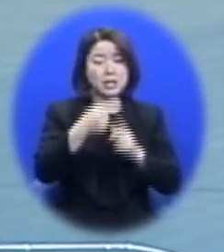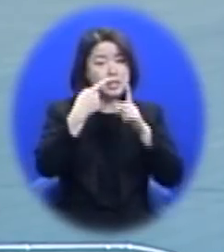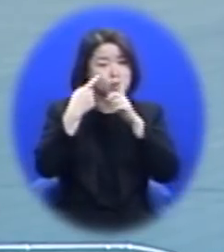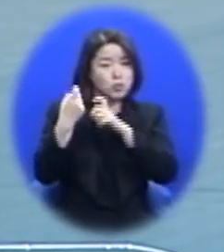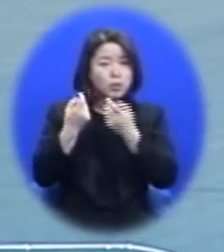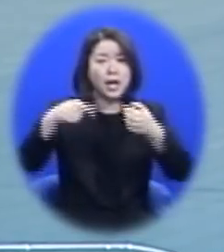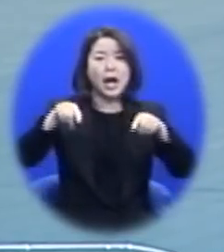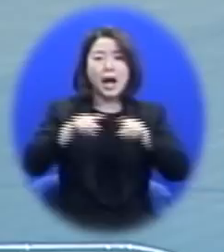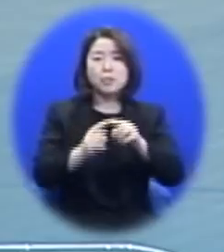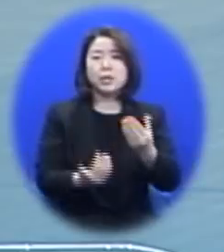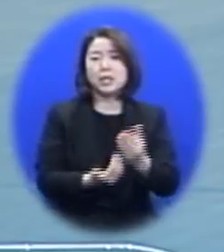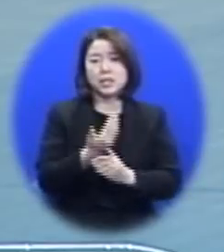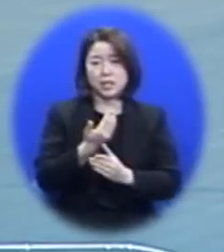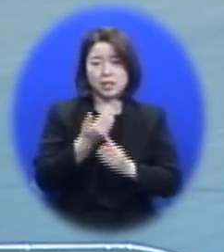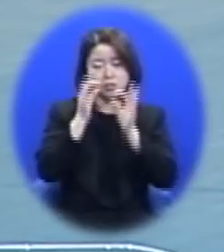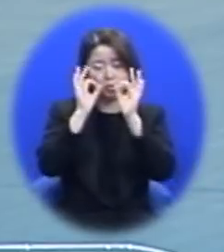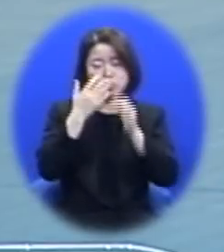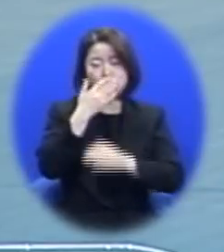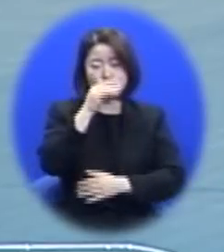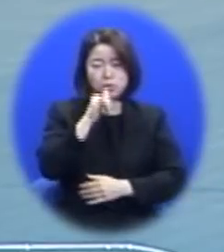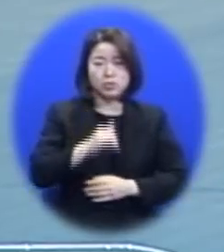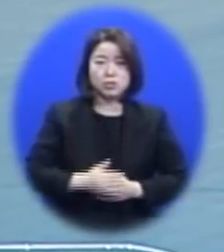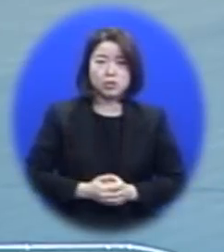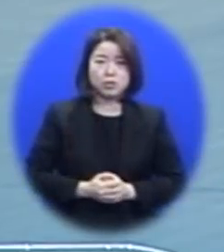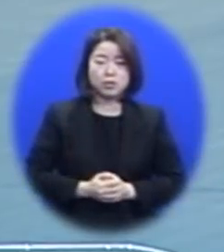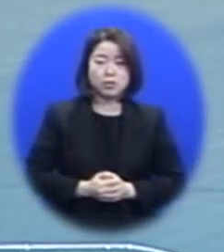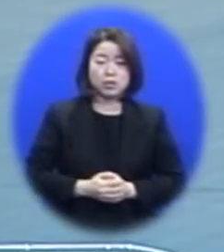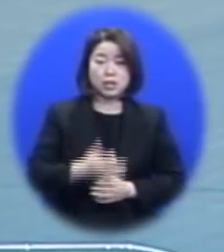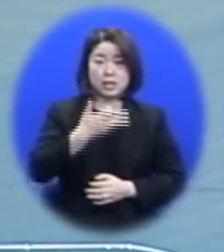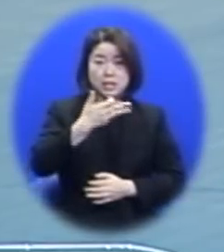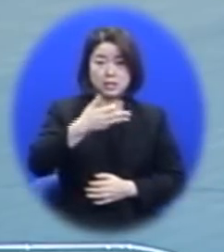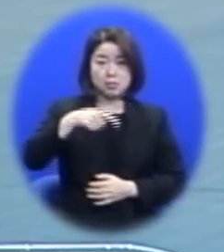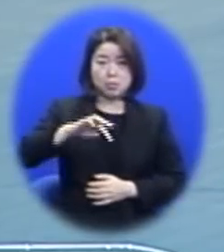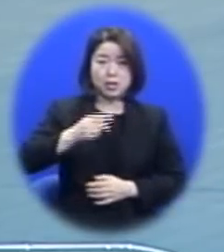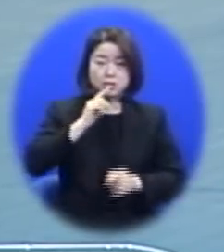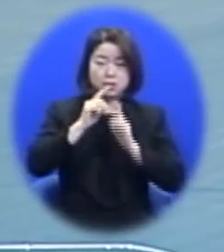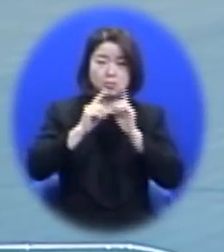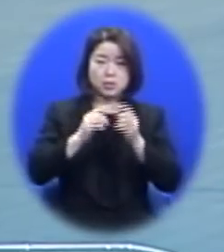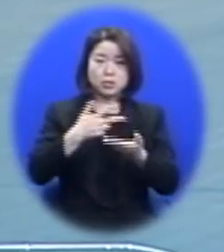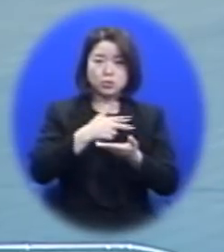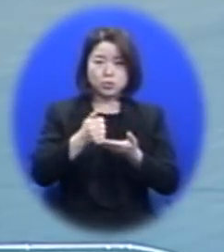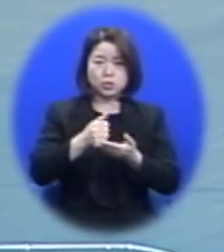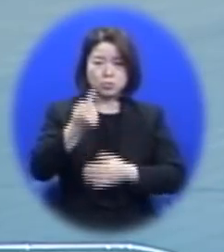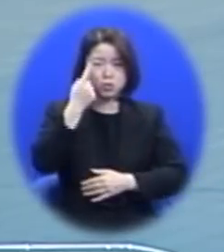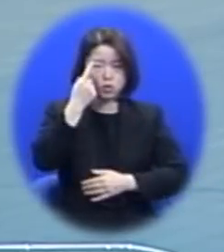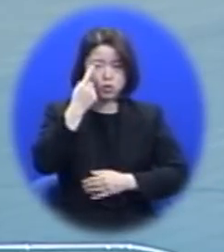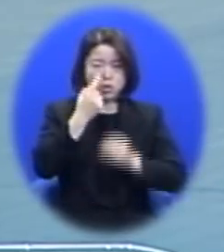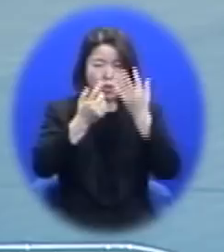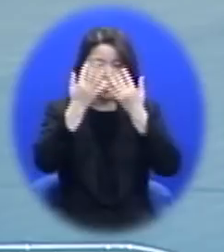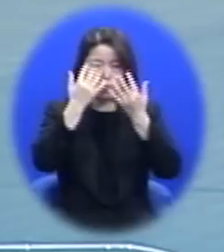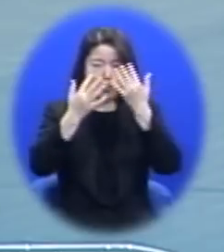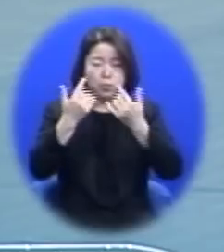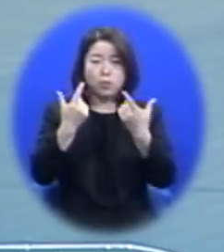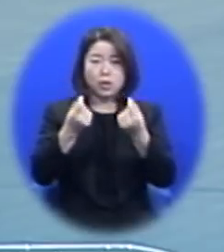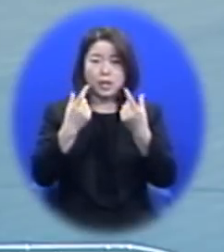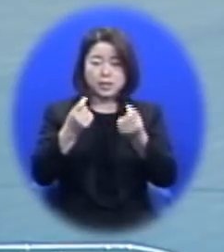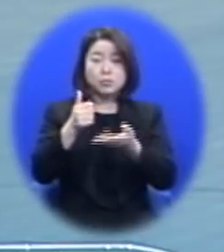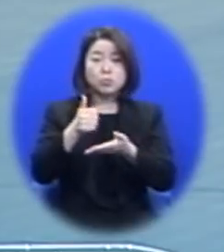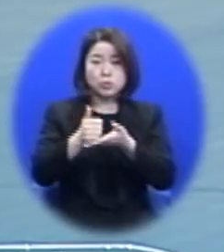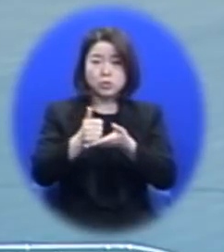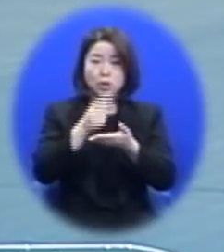있음을 볼 수 있습니다. 18절 말씀에 주님은 눈이 불꽃 같은 분이라고 그렇게 말씀하시고